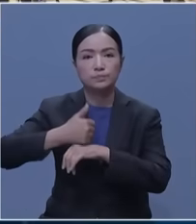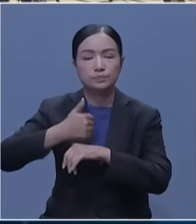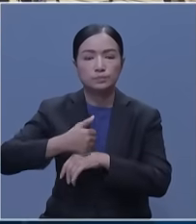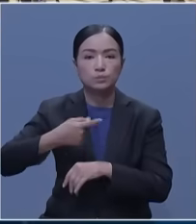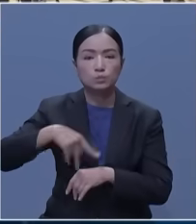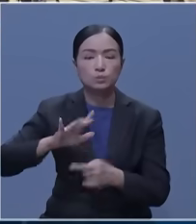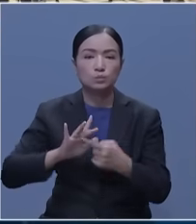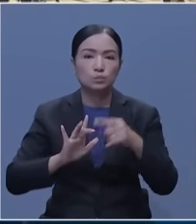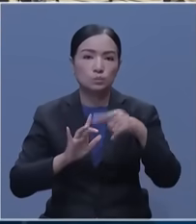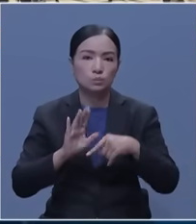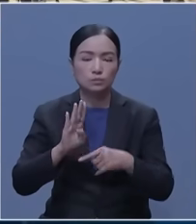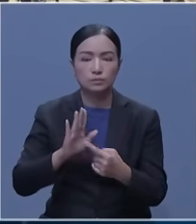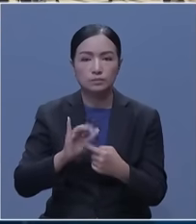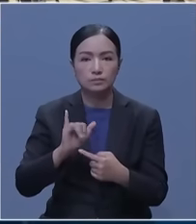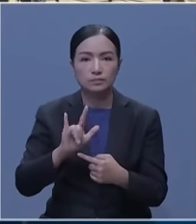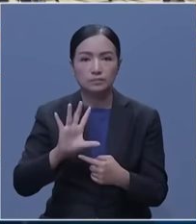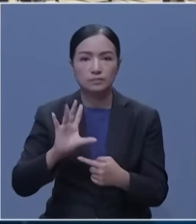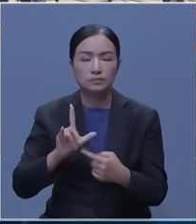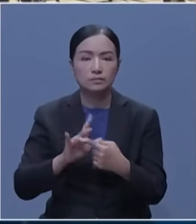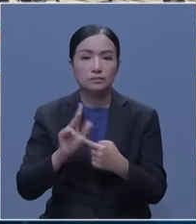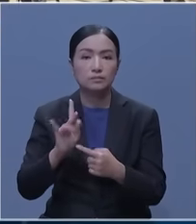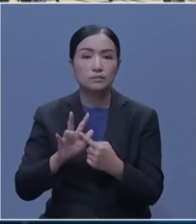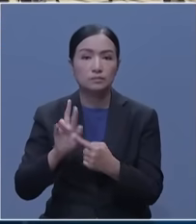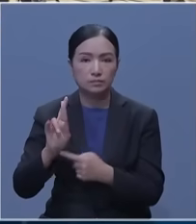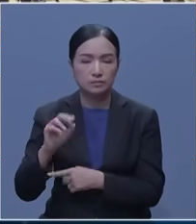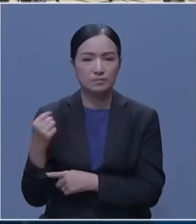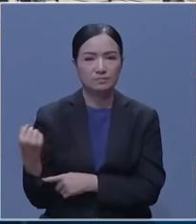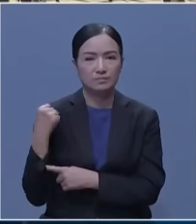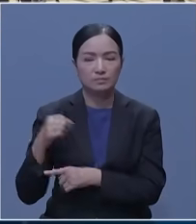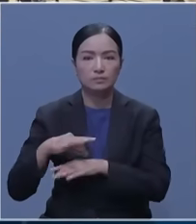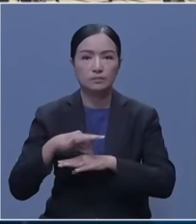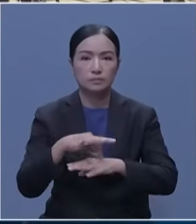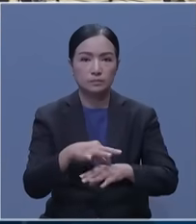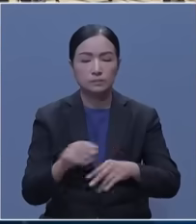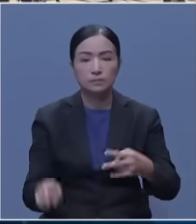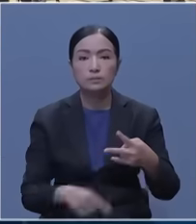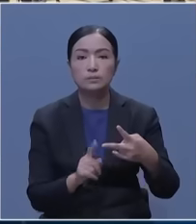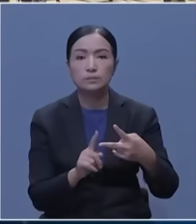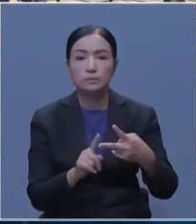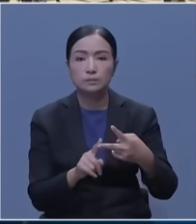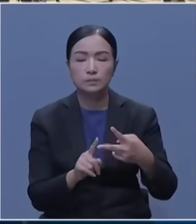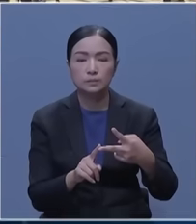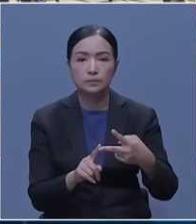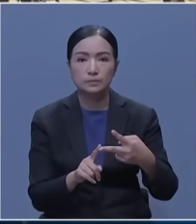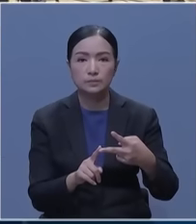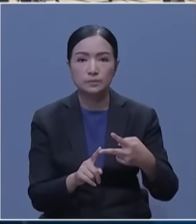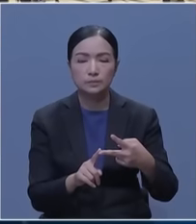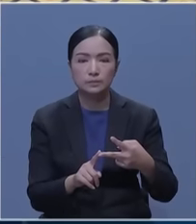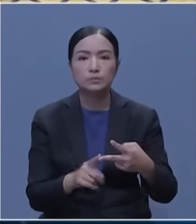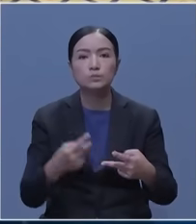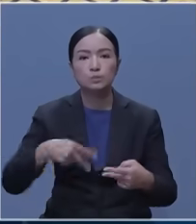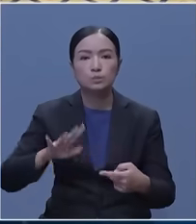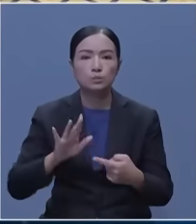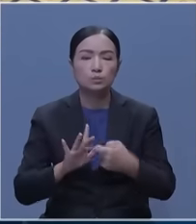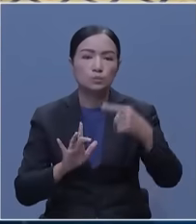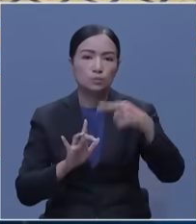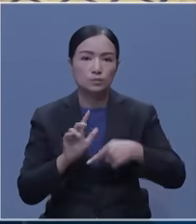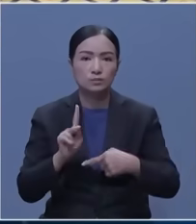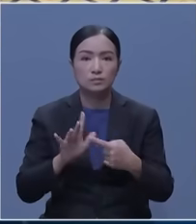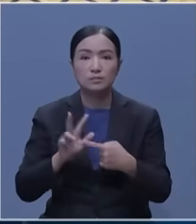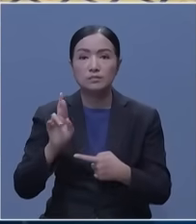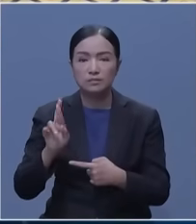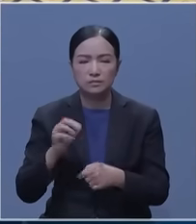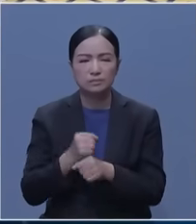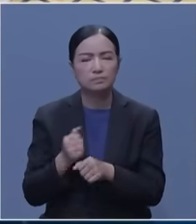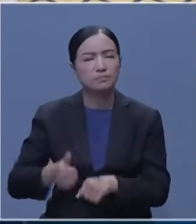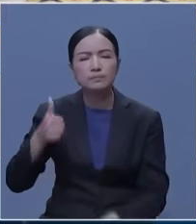ซึ่งผู้บัญชาการเนี่ยจะเป็นผู้ที่มีอำนาจในการแต่งตั้งกับส่วนที่2ก็คือเป็นส่วนของผู้การซึ่งผู้การเนี่ยจะทำได้ม